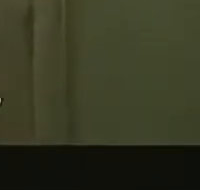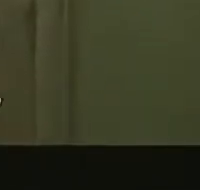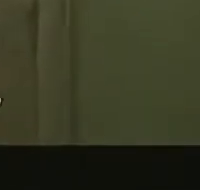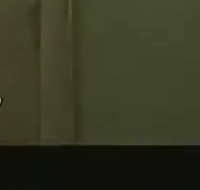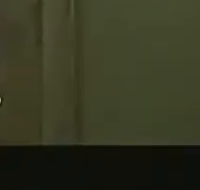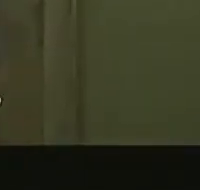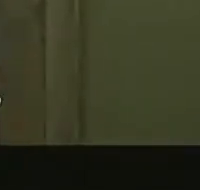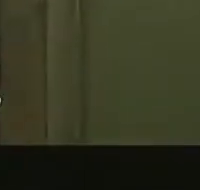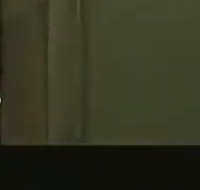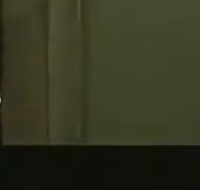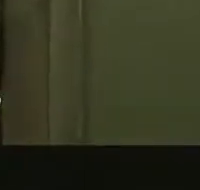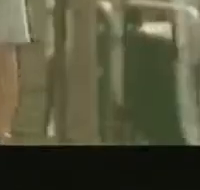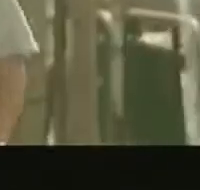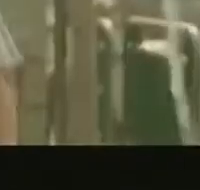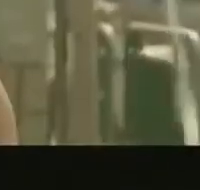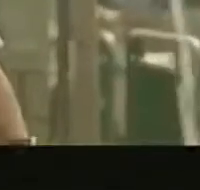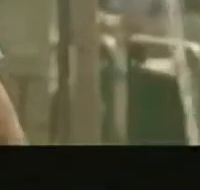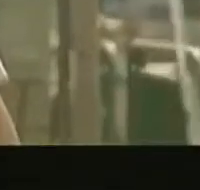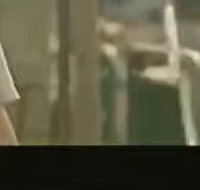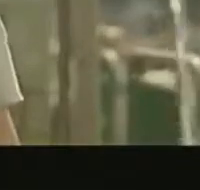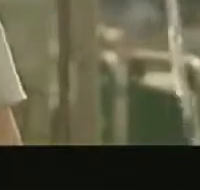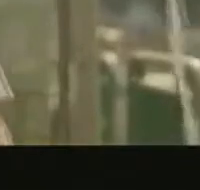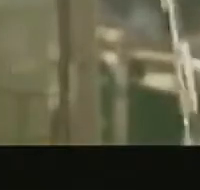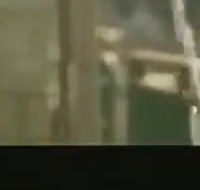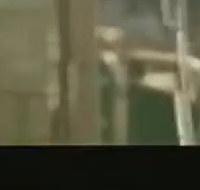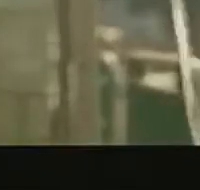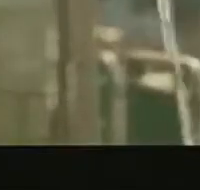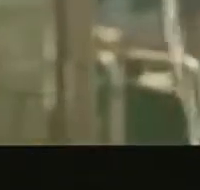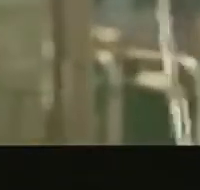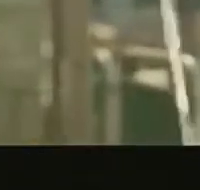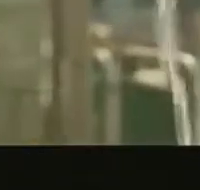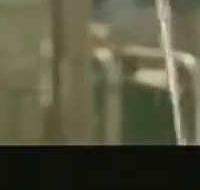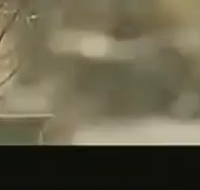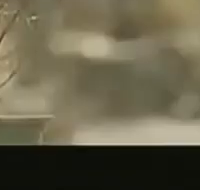จะได้อะไรถ้าเขาทำแบบนี้ทุกวัน